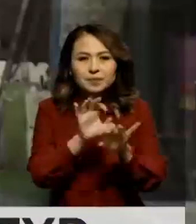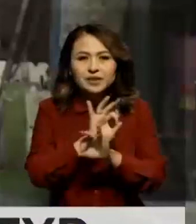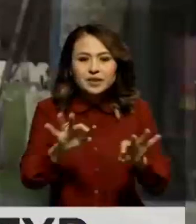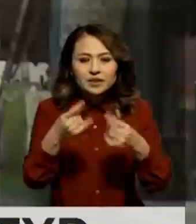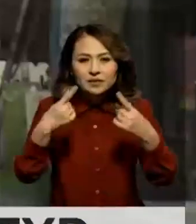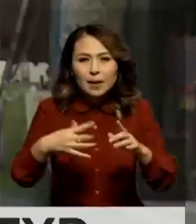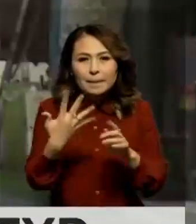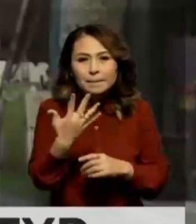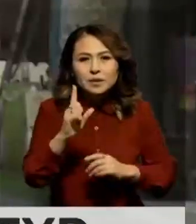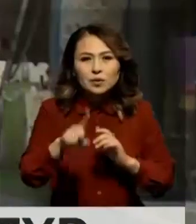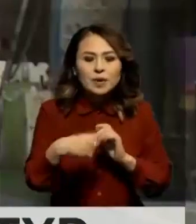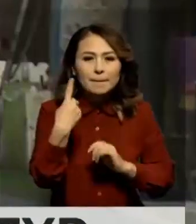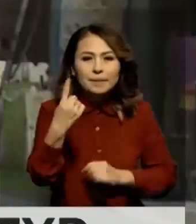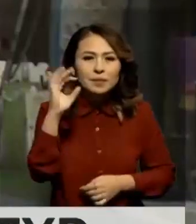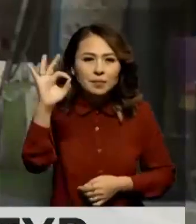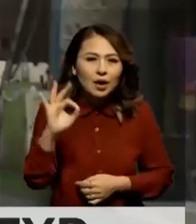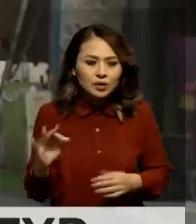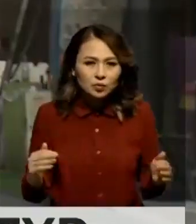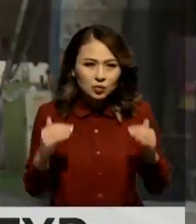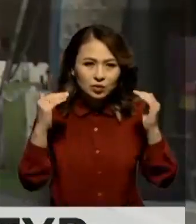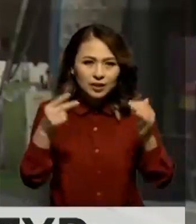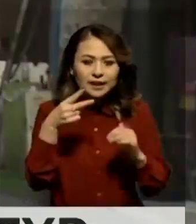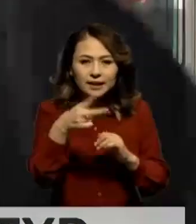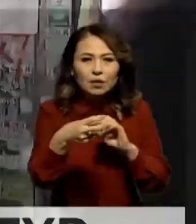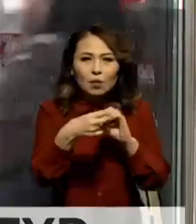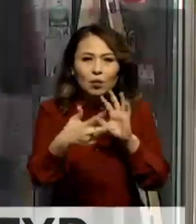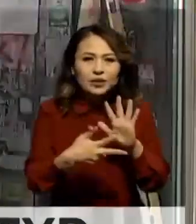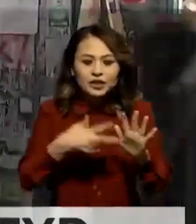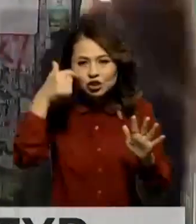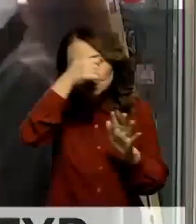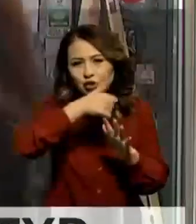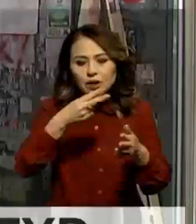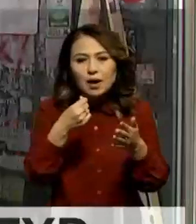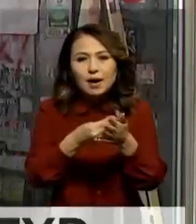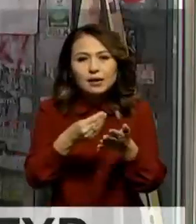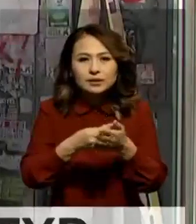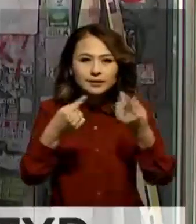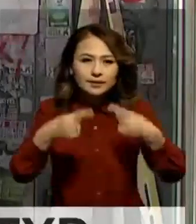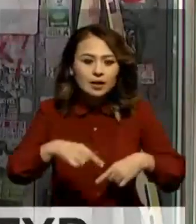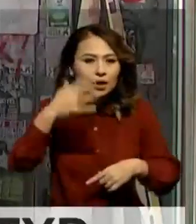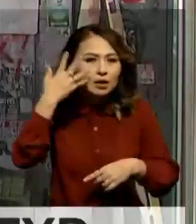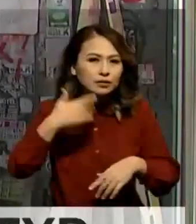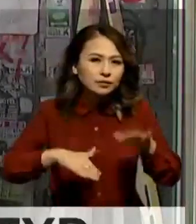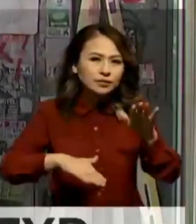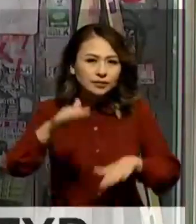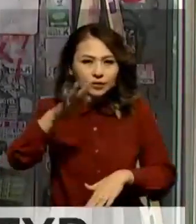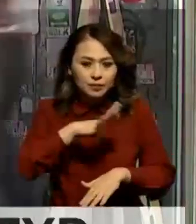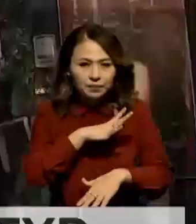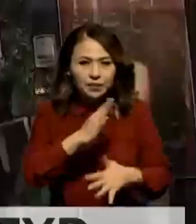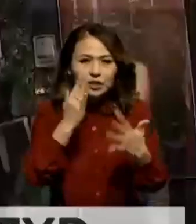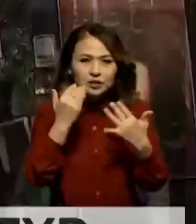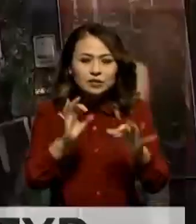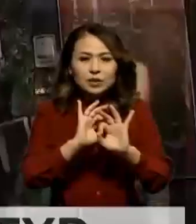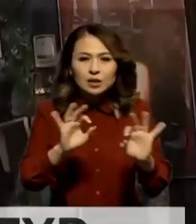инфляция 5,1%-ға өсіп, 2018 жылғы әлемдік қаржы дағдарысы кезіндегі деңгейден асып түскен.